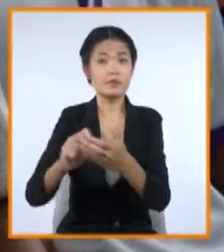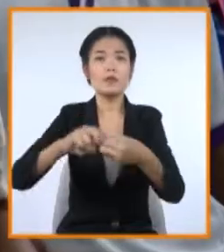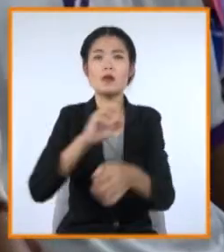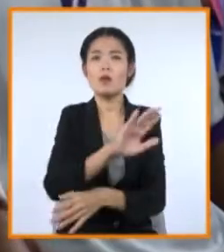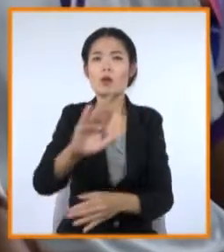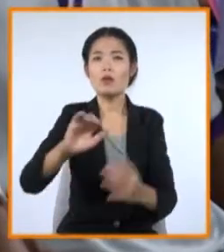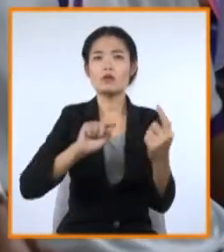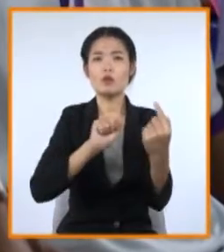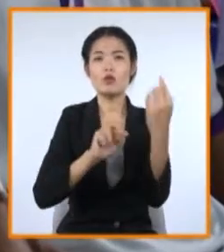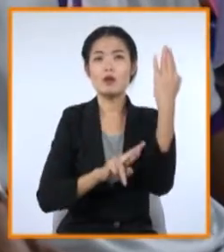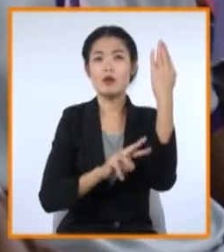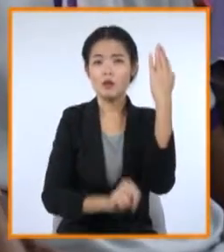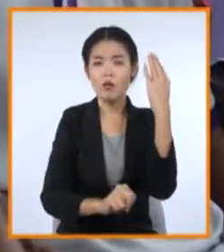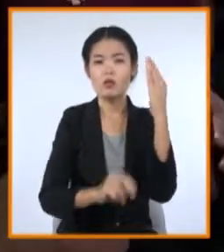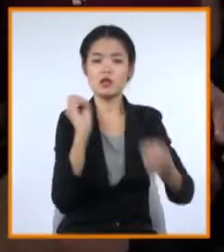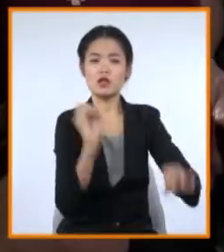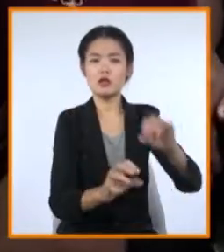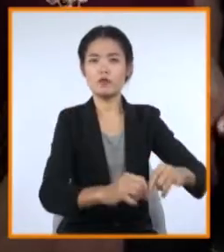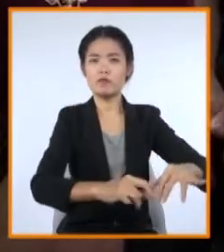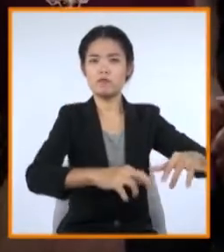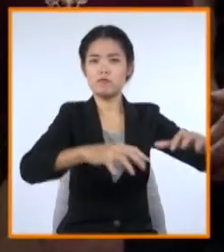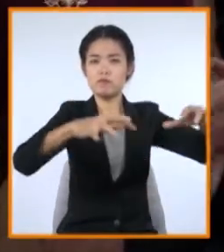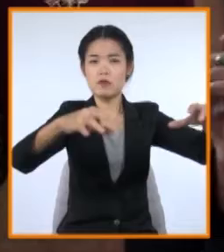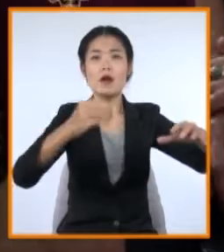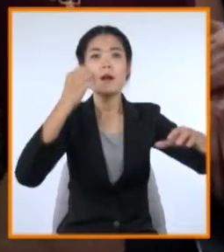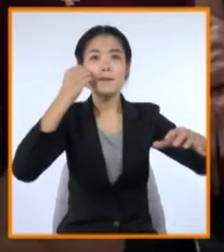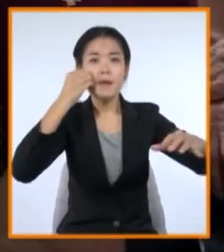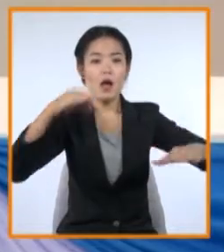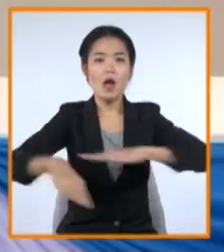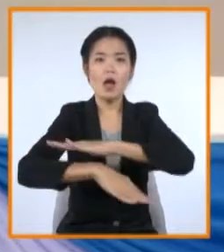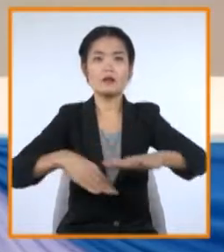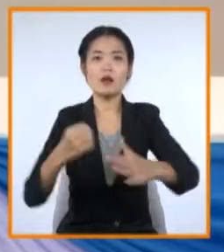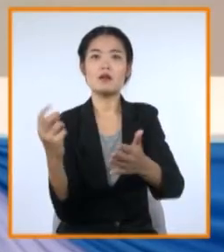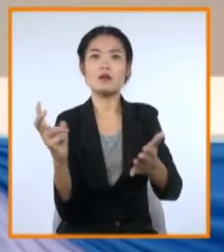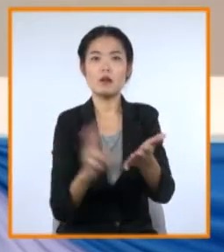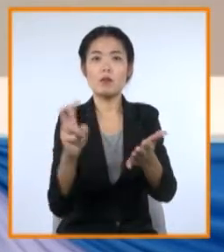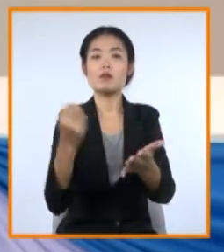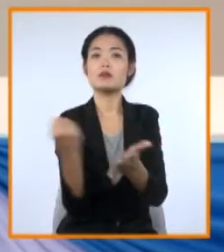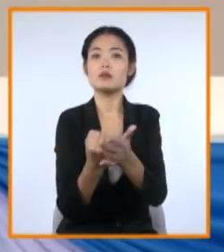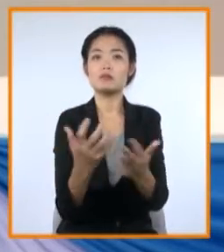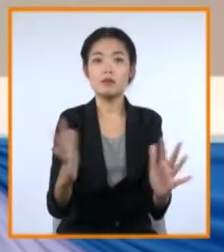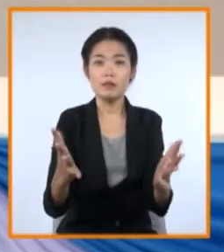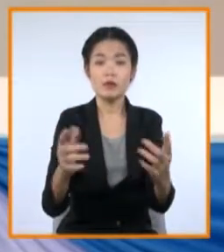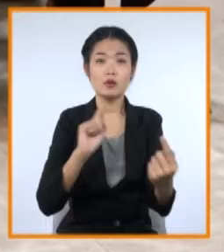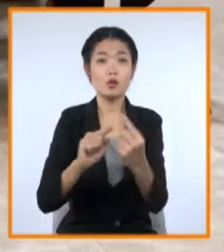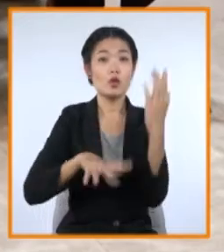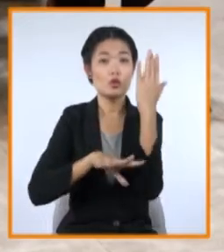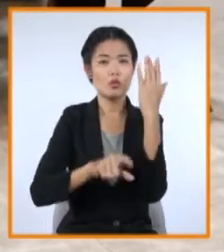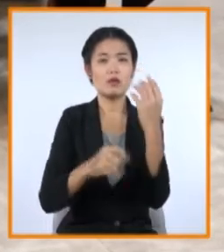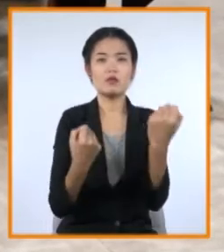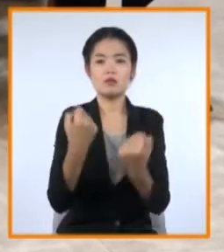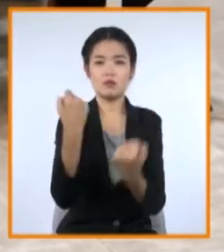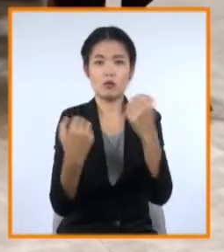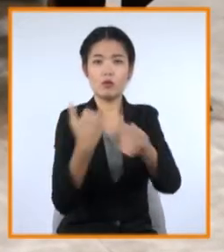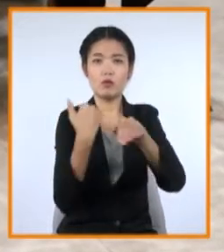ใหญ่ในจังหวัดระนองเป็นปัญหาขยะล้นเมืองที่อยู่อาศัยไม่มีเอกสารสิทธิ์ส่วนจังหวัดชุมพรเร่งแก้ปัญหาการคมนาคมเพื่อรองรับ